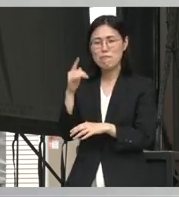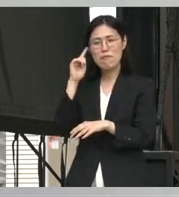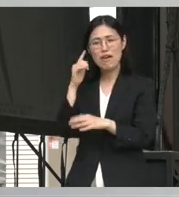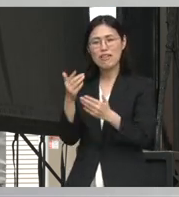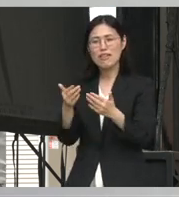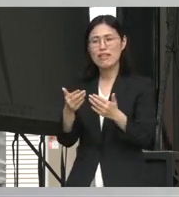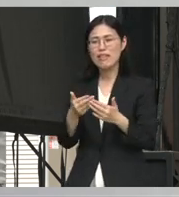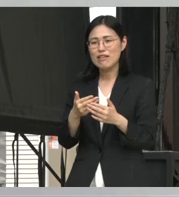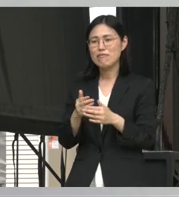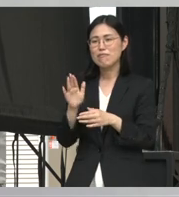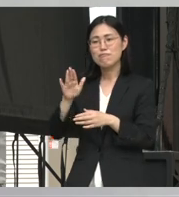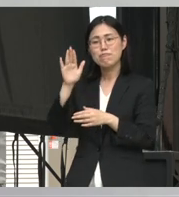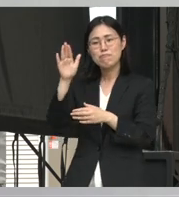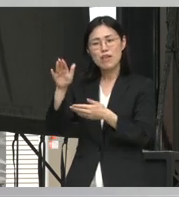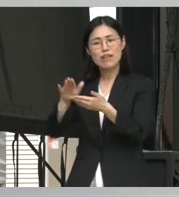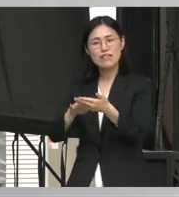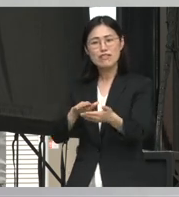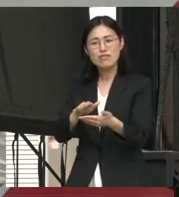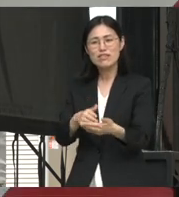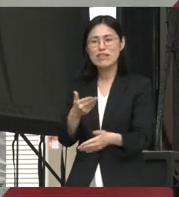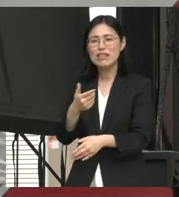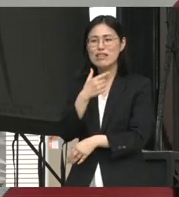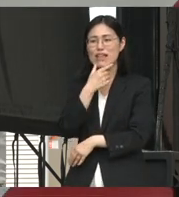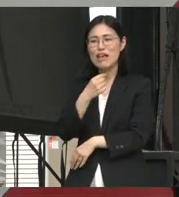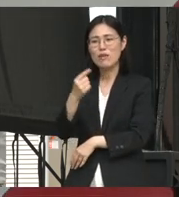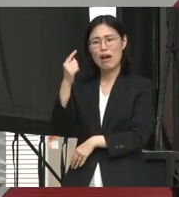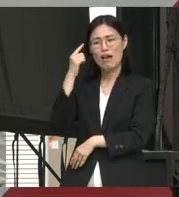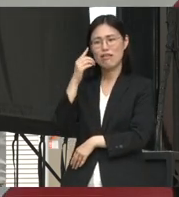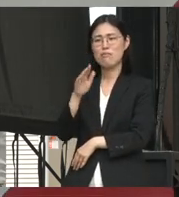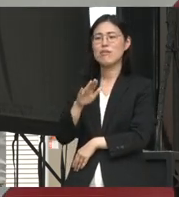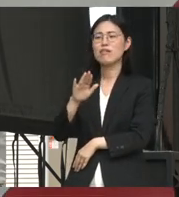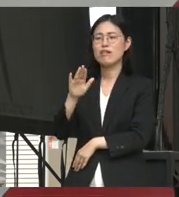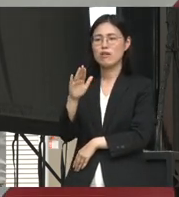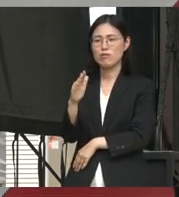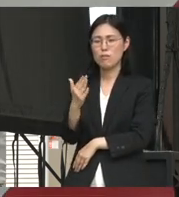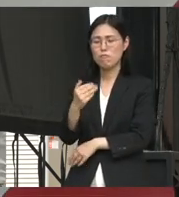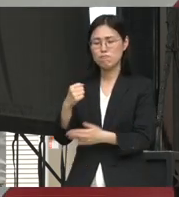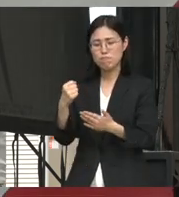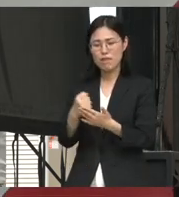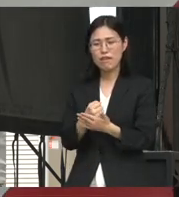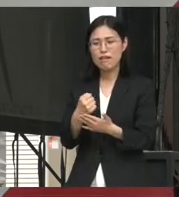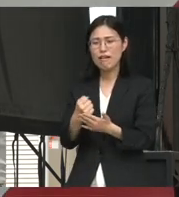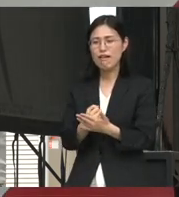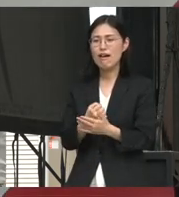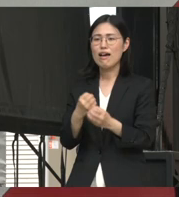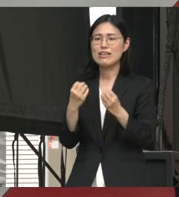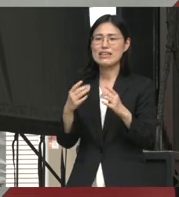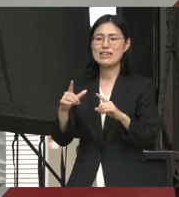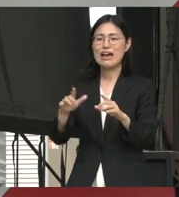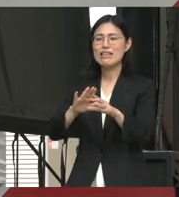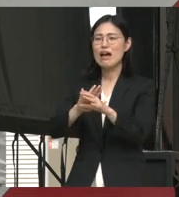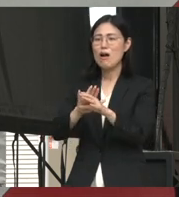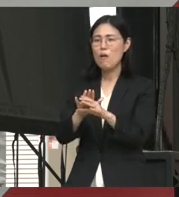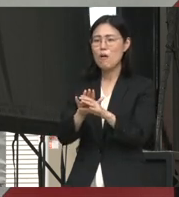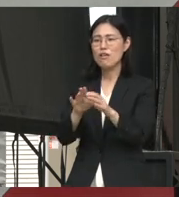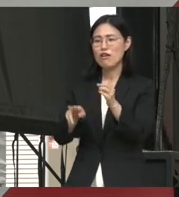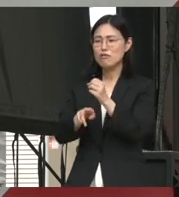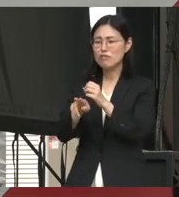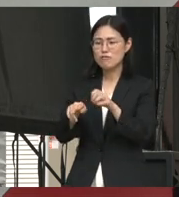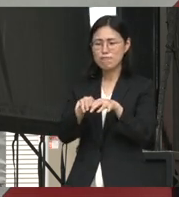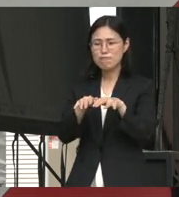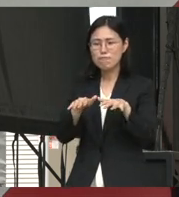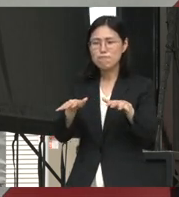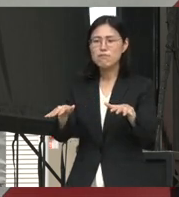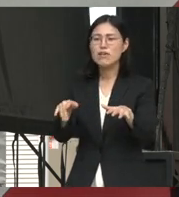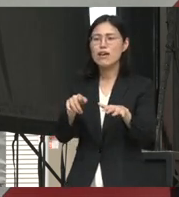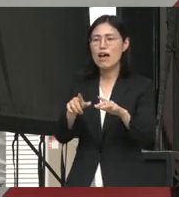たいと考えておりました。残念ながら新型コロナウイルス感染症の影響により、東大